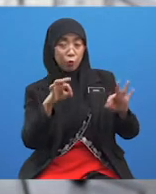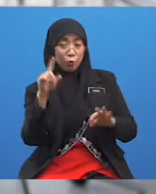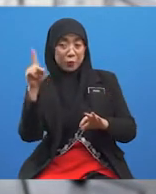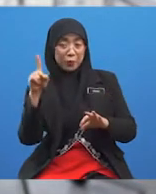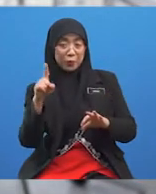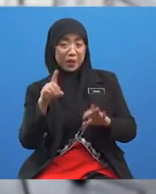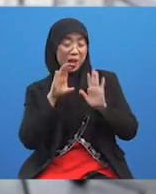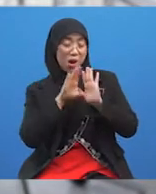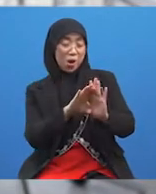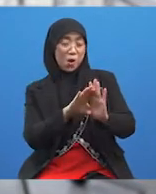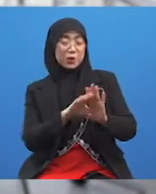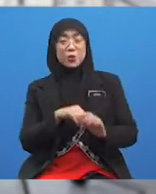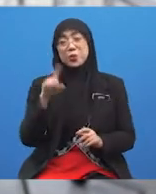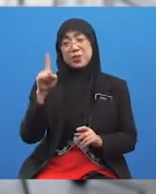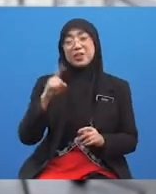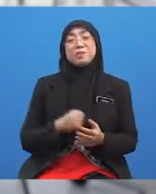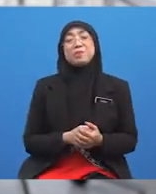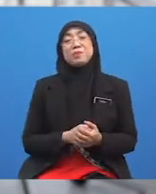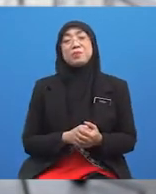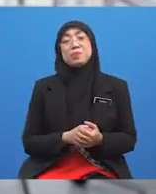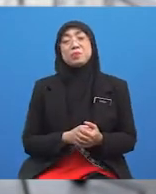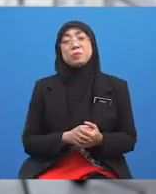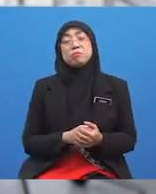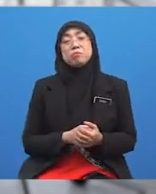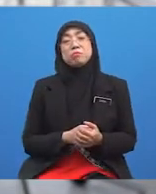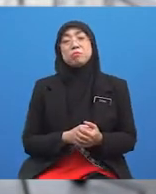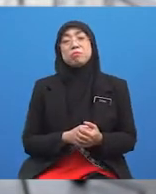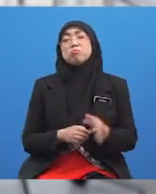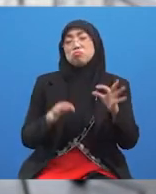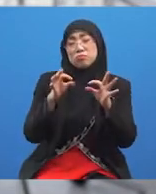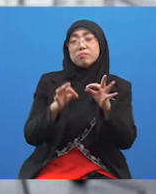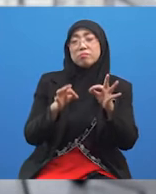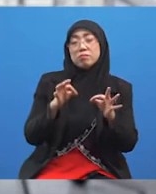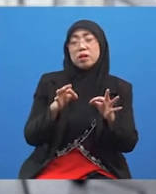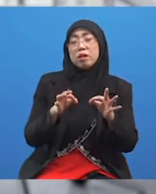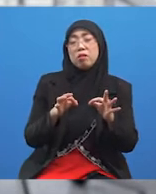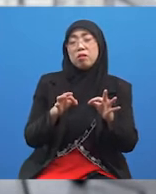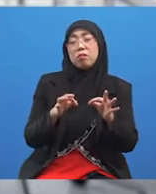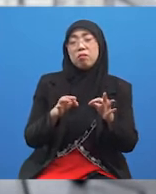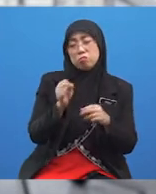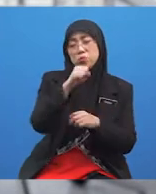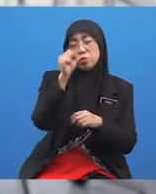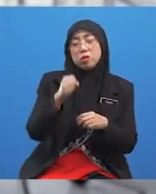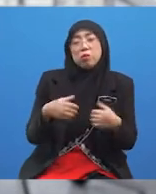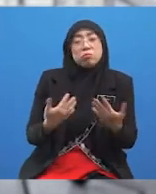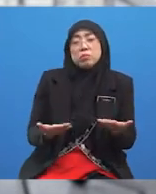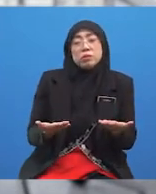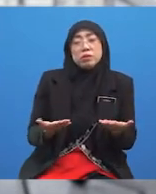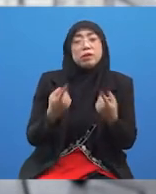dan satu contoh, satu markah. Jika pelajar diberi soalan berbentuk begini, bagaimana pelajar nak menjawab?